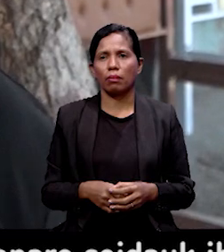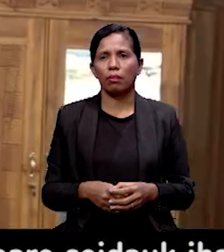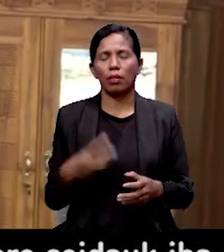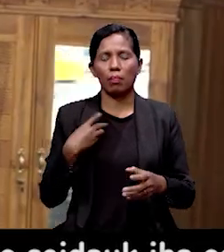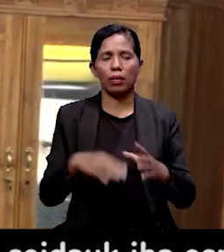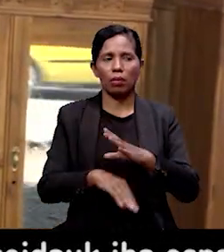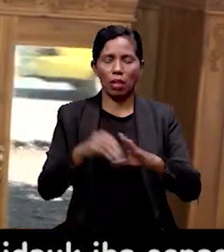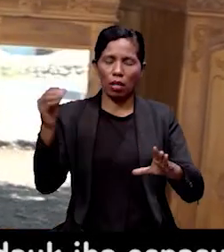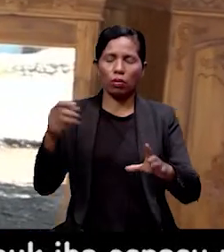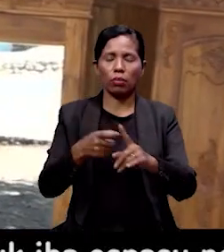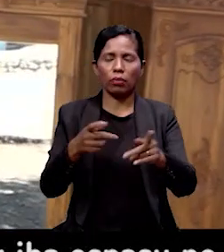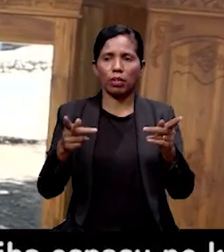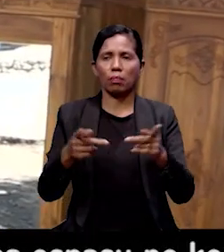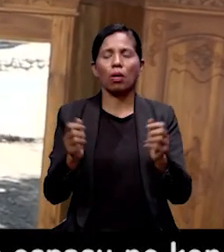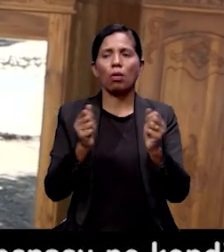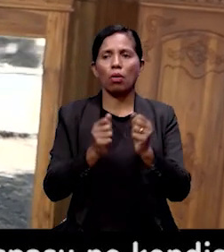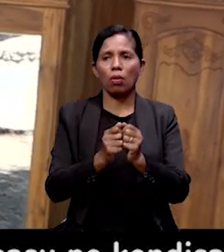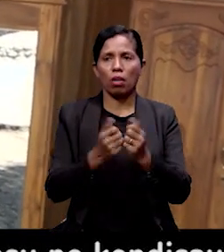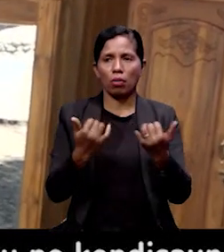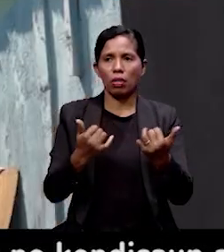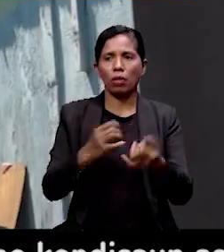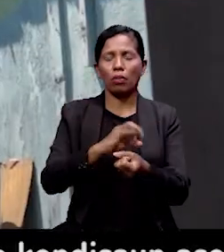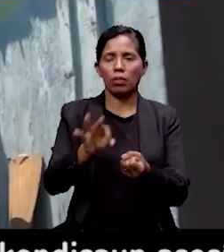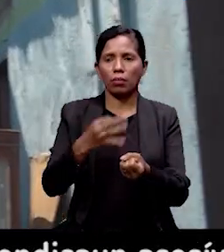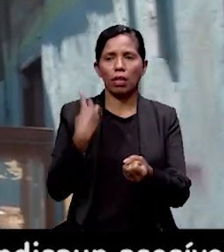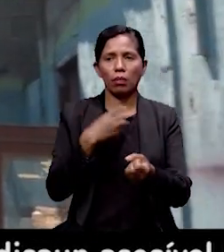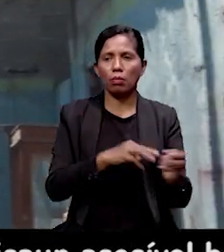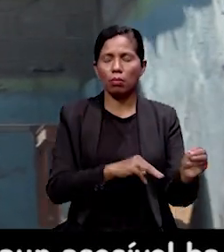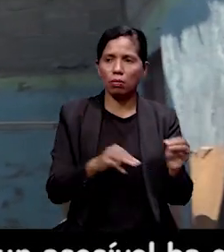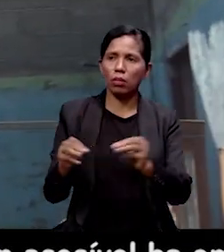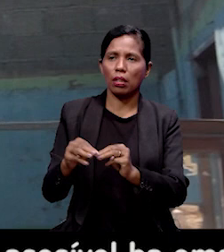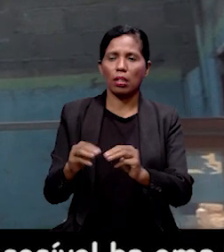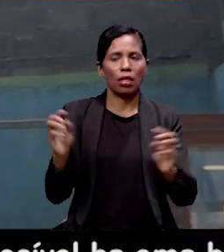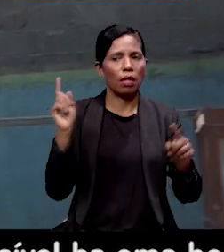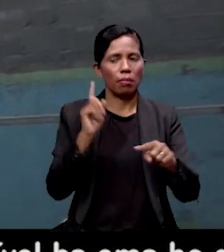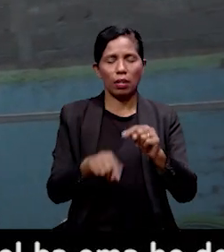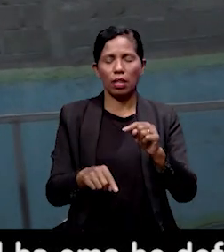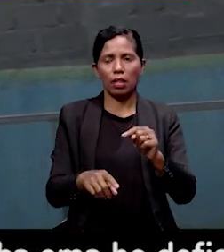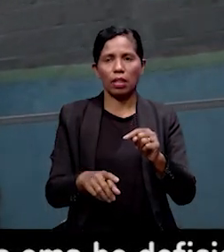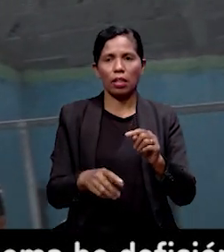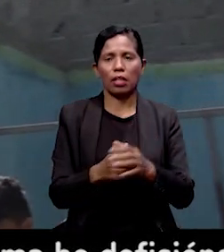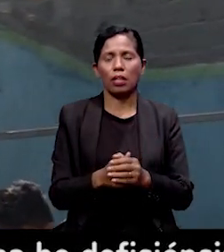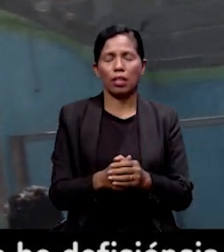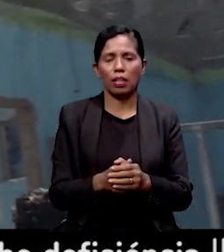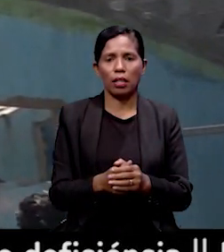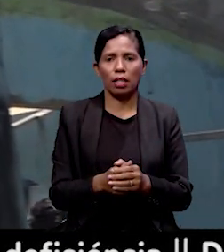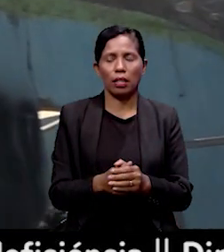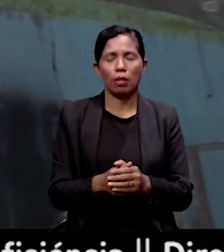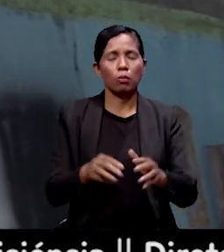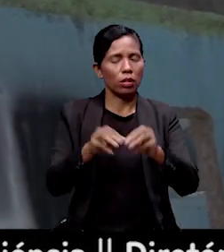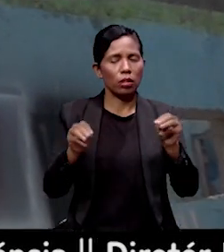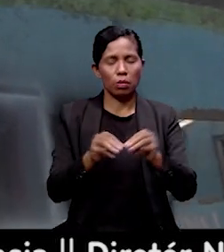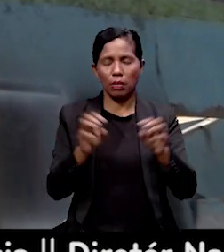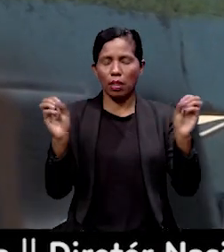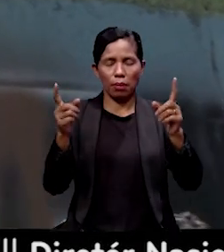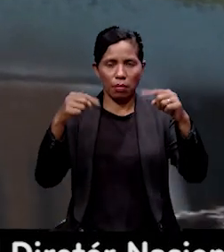sai mai be ho agora ne corona ito bok amba mai det la dia distritu det la tung he dili agora hansa ami halo